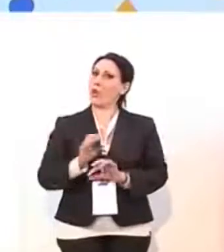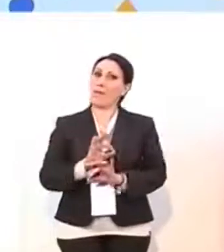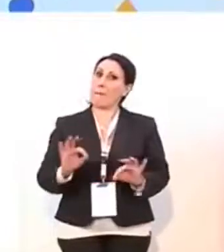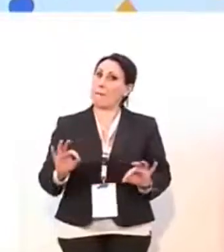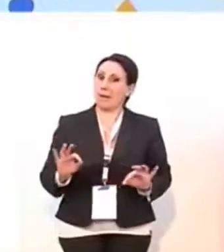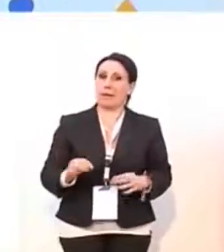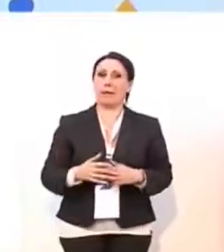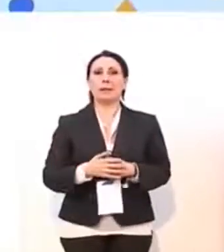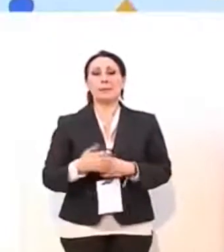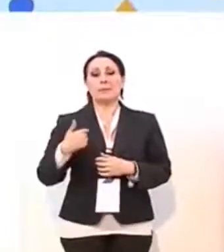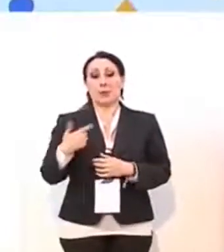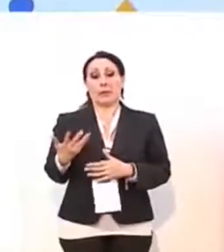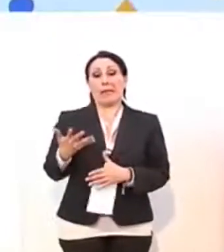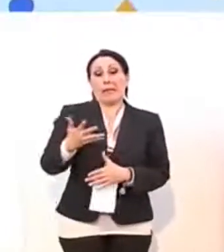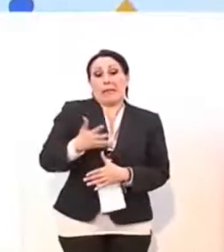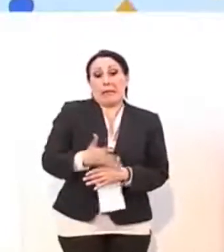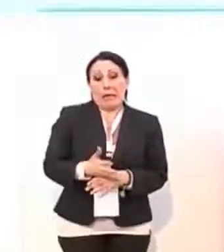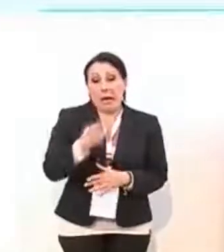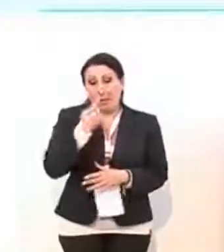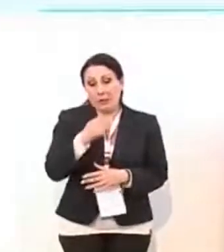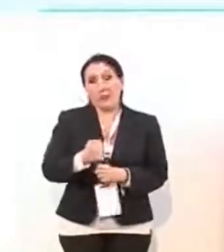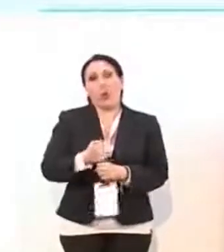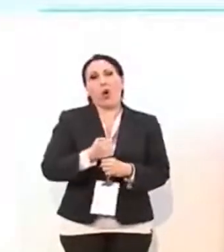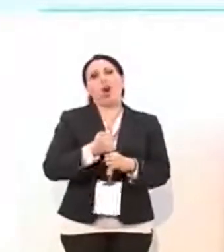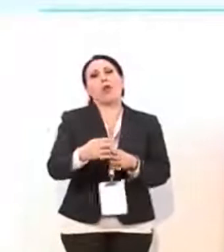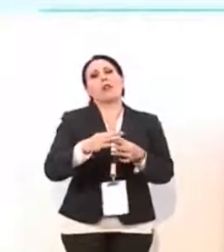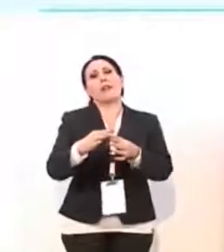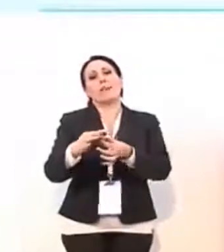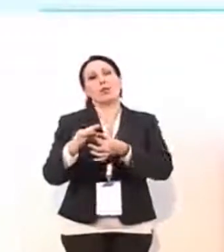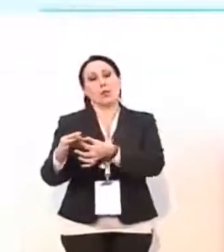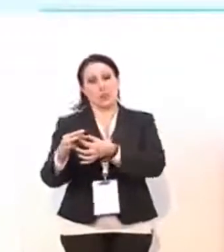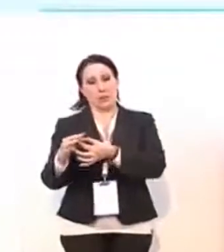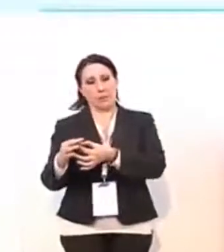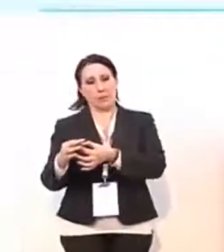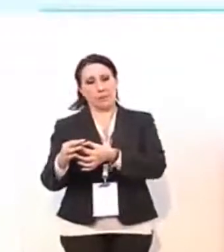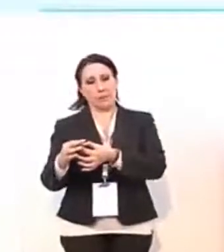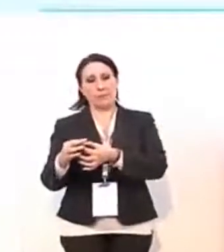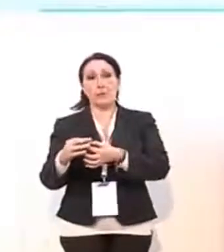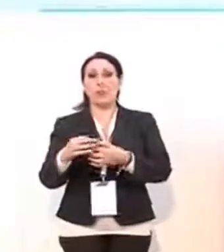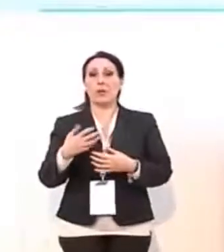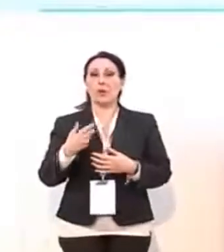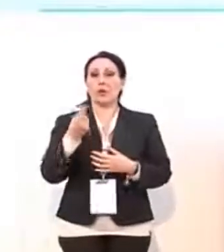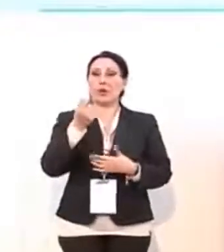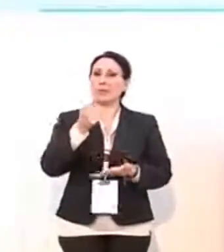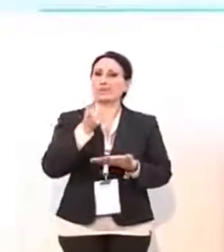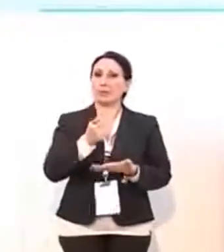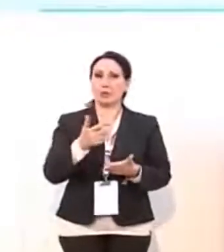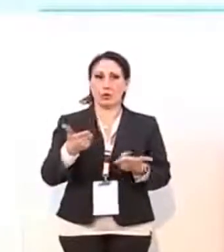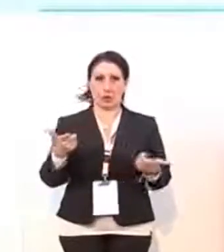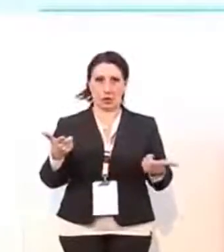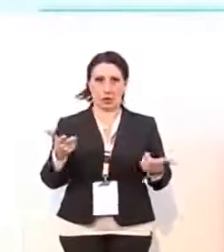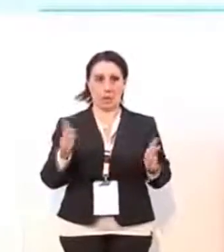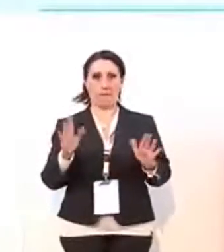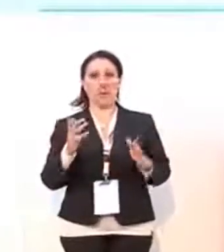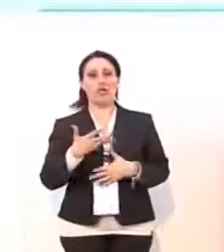condivisione, noi come interveniamo su quel gap? Abbiamo deciso che non c'è un tesoretto, ma c'è una